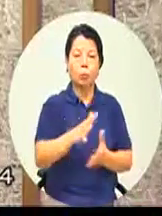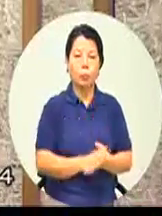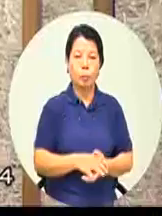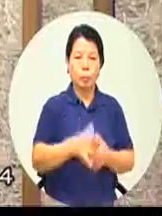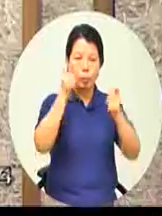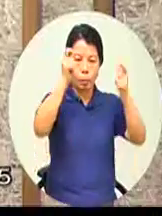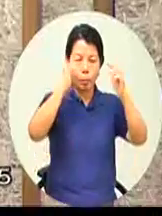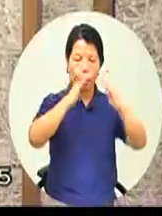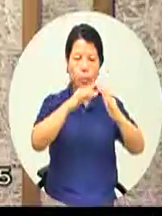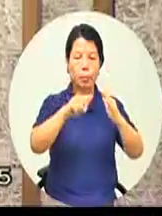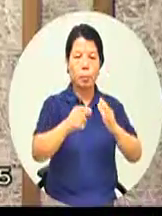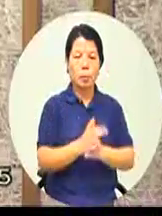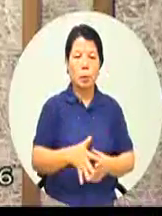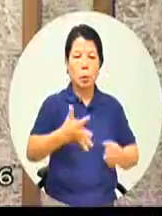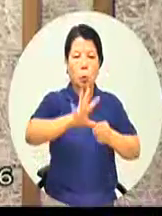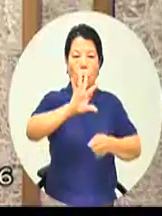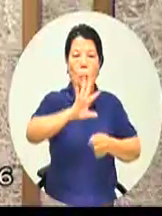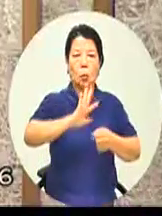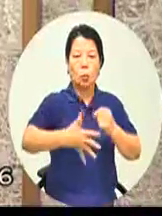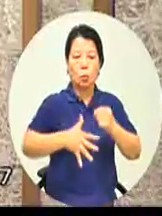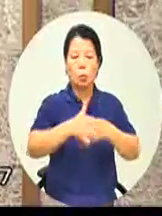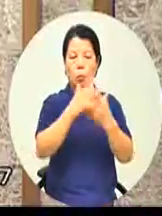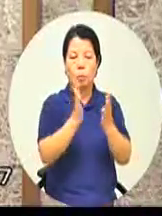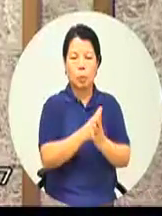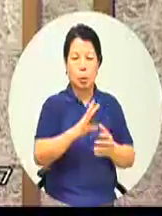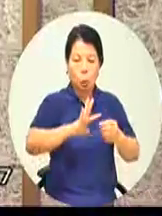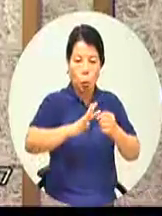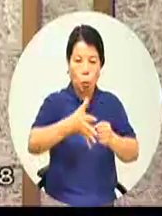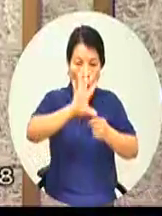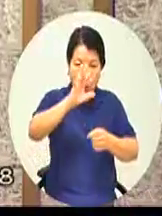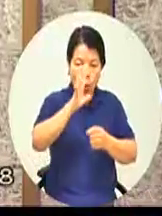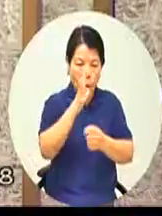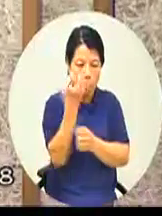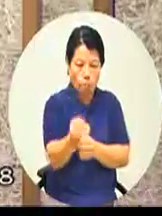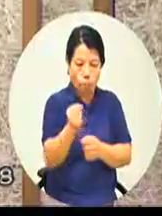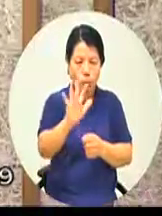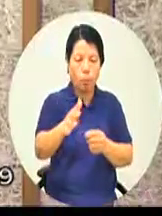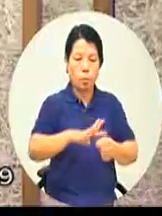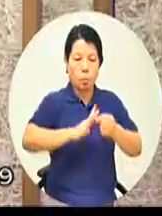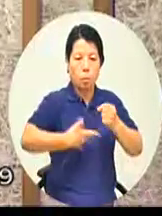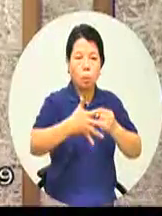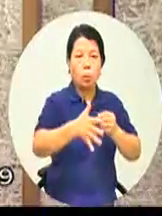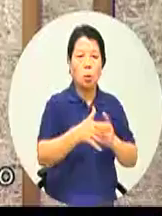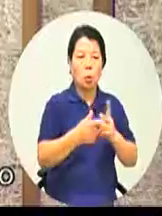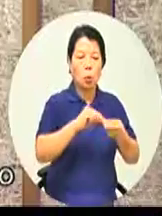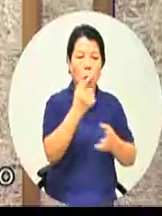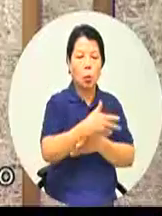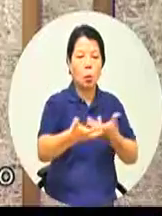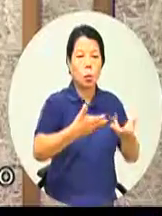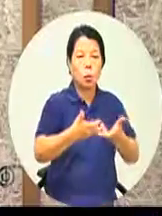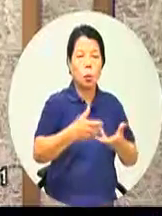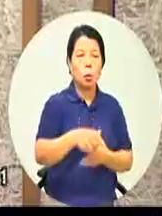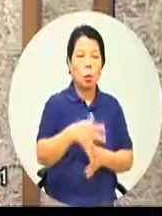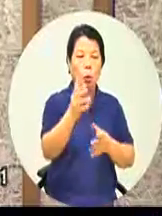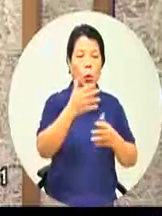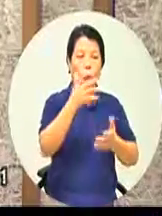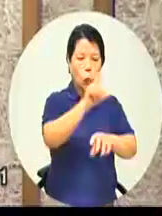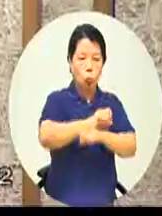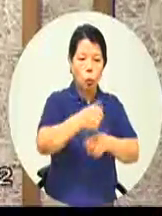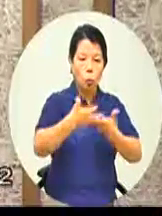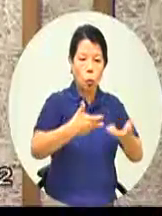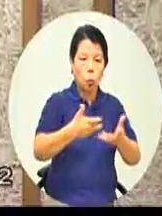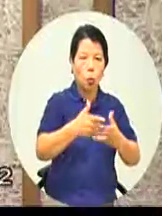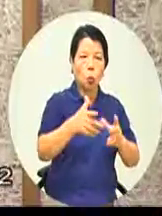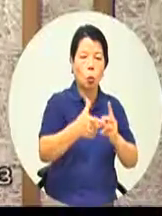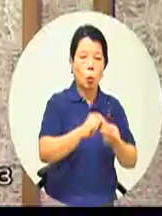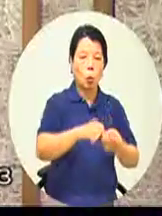中职这个区块，我们是很密切的掌控、啊、那国中这个部分，我们也是跟他们的学务人员、跟政府组长，我